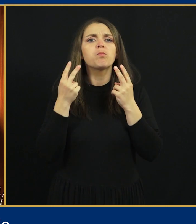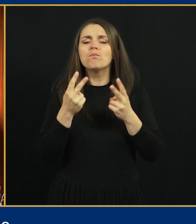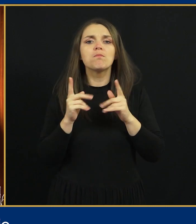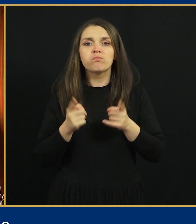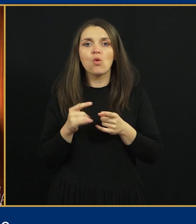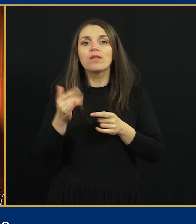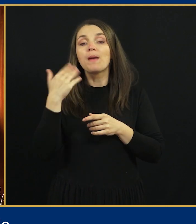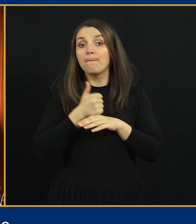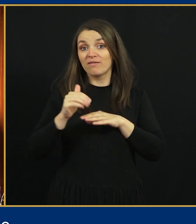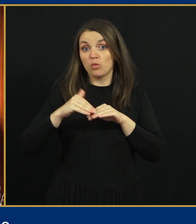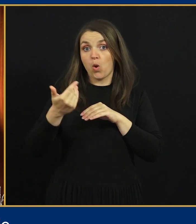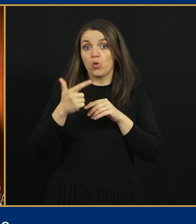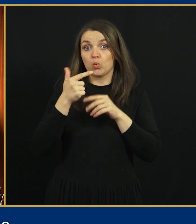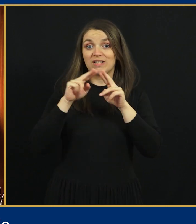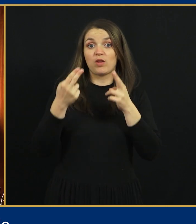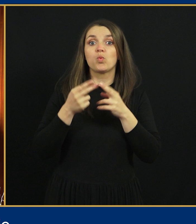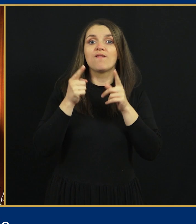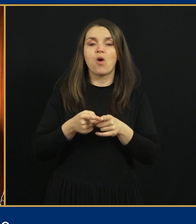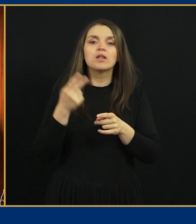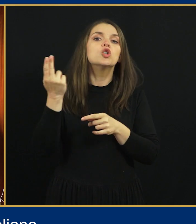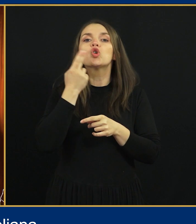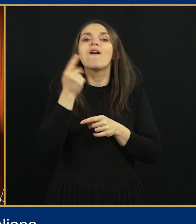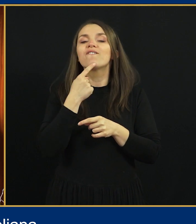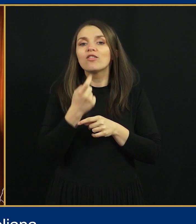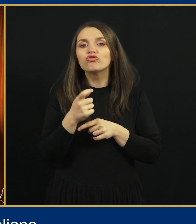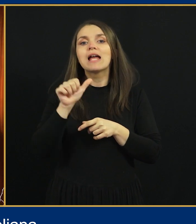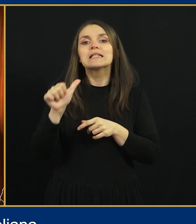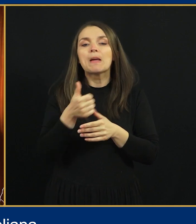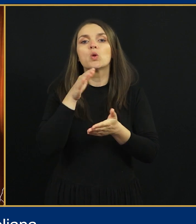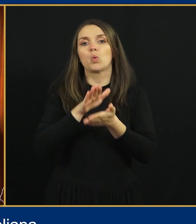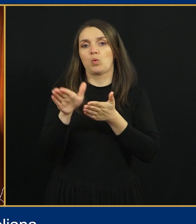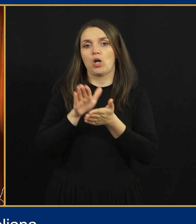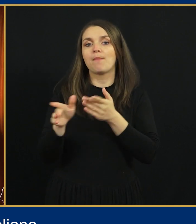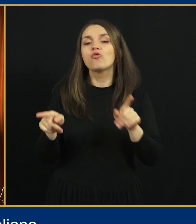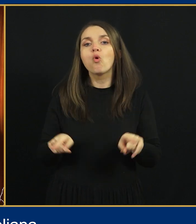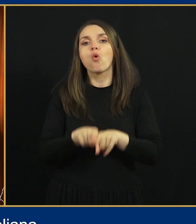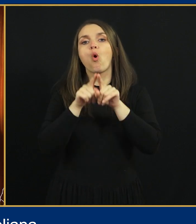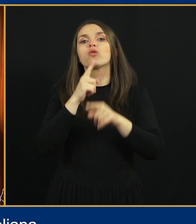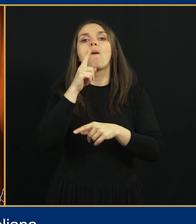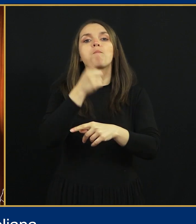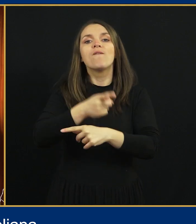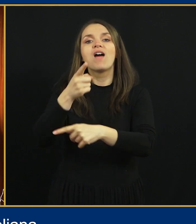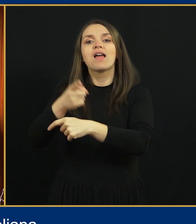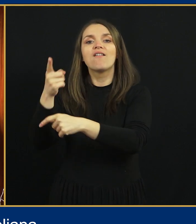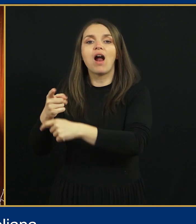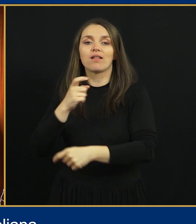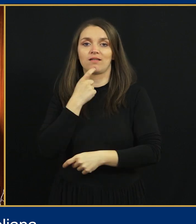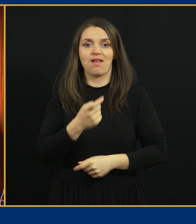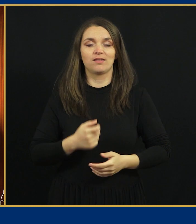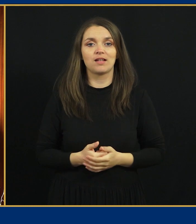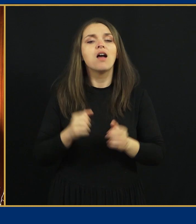Posebej pomembno je, da je bila prvič po drugi svetovni vojni slovenščina spet uporabljana kot poveljevalni